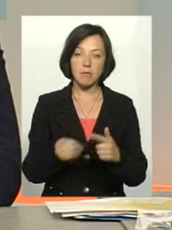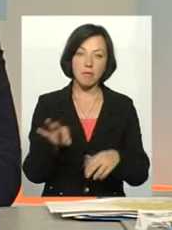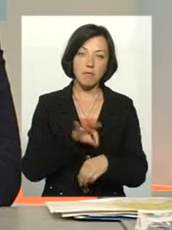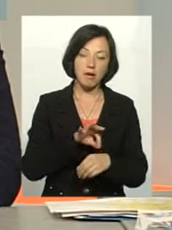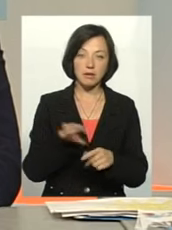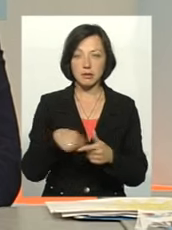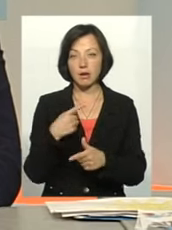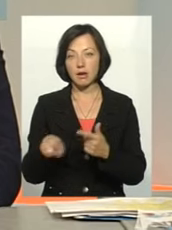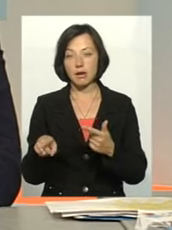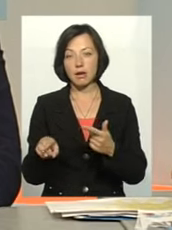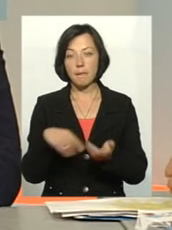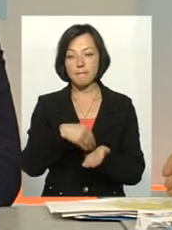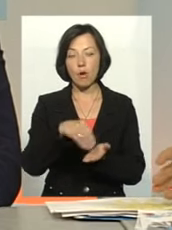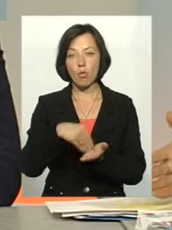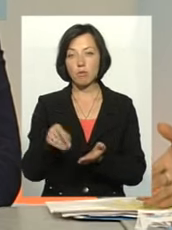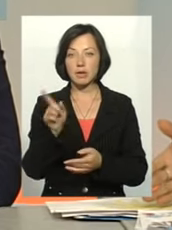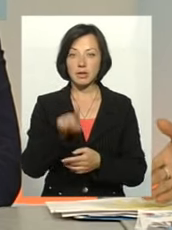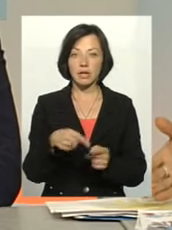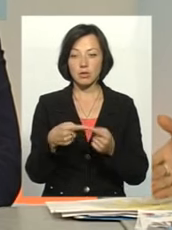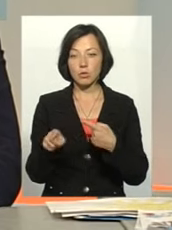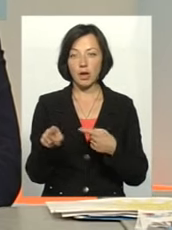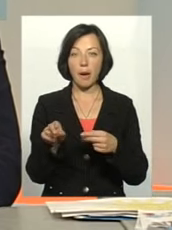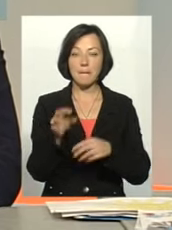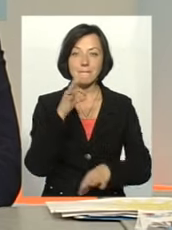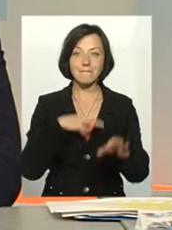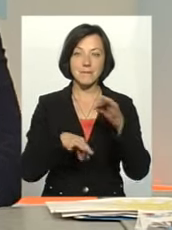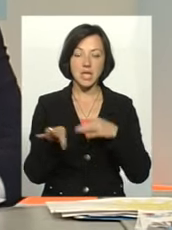или покупки тех-либо медикаментов.